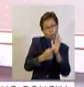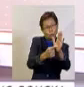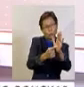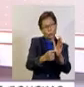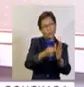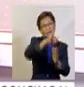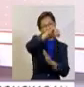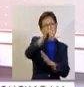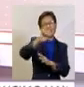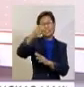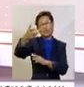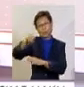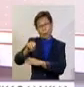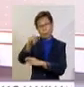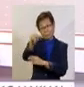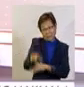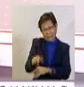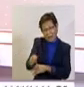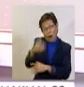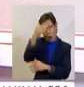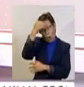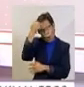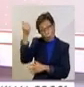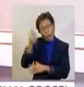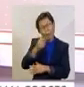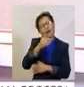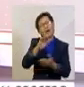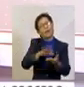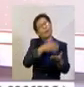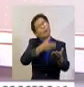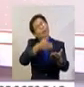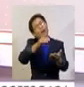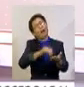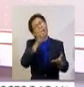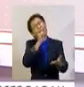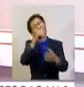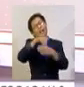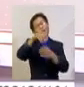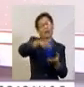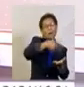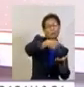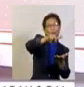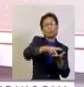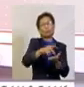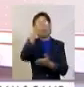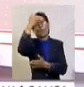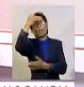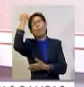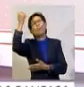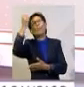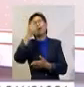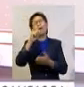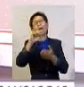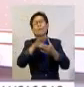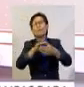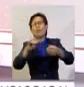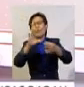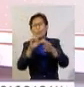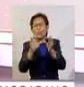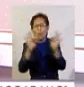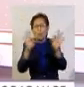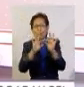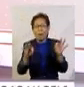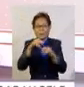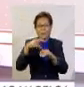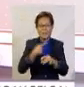J. Syam yang kabarnya terlupa melodi lagu ketika satu konsert baru-baru ini. Apa ceritanya? Untuk mengetahui, kita saksikan